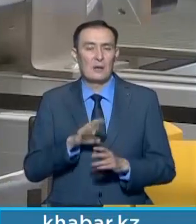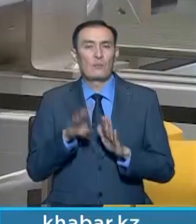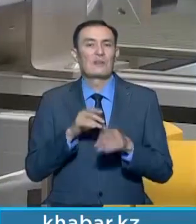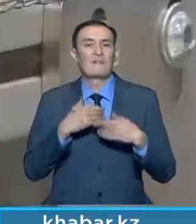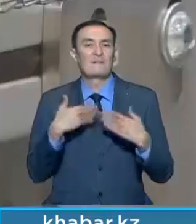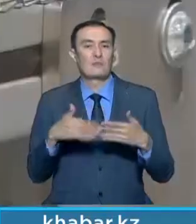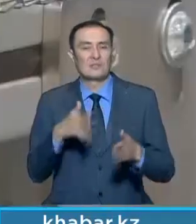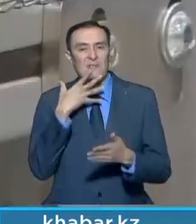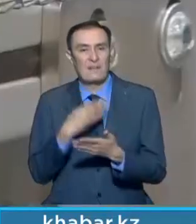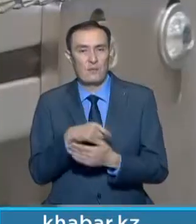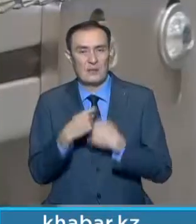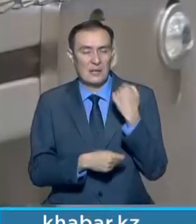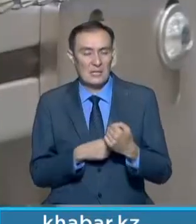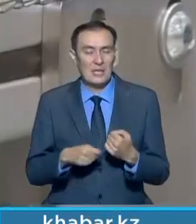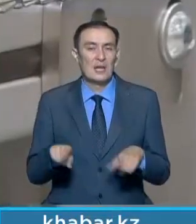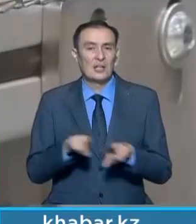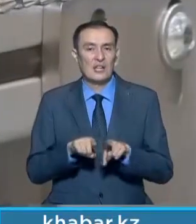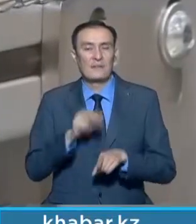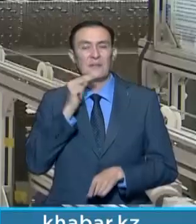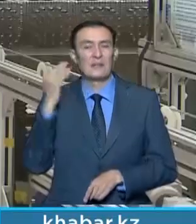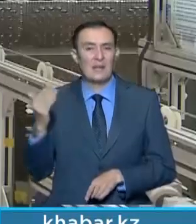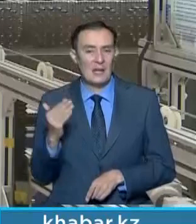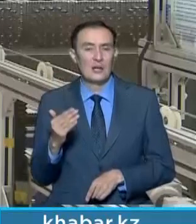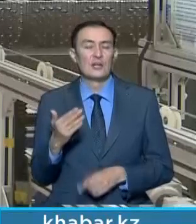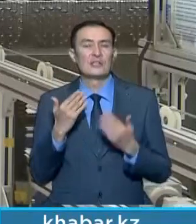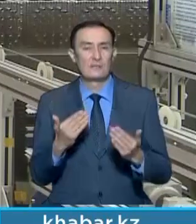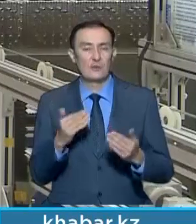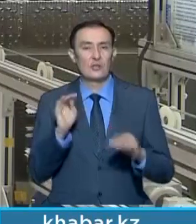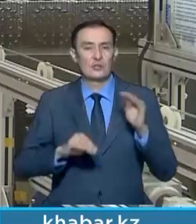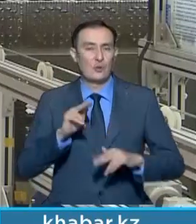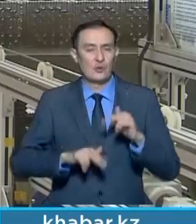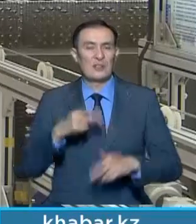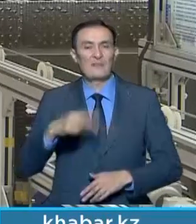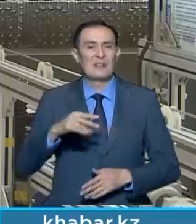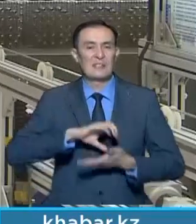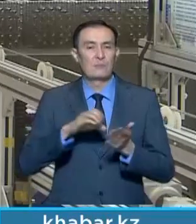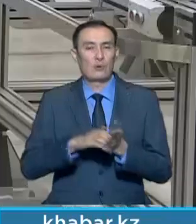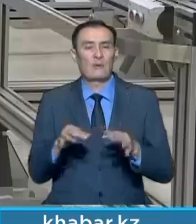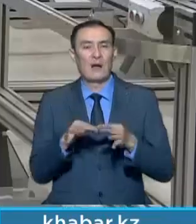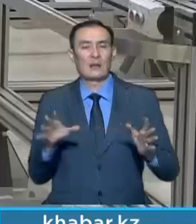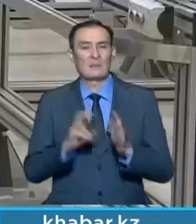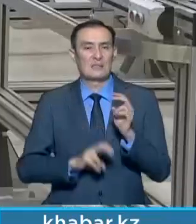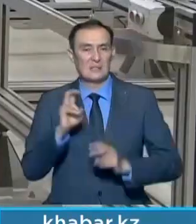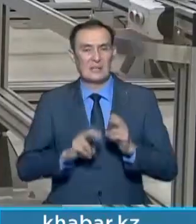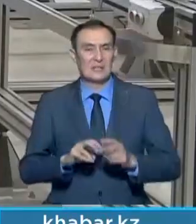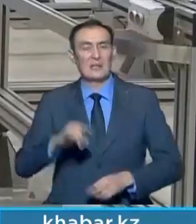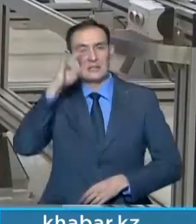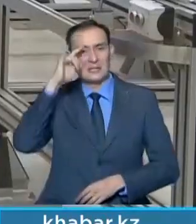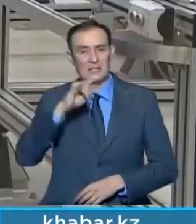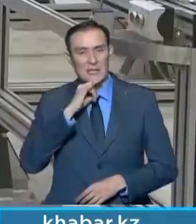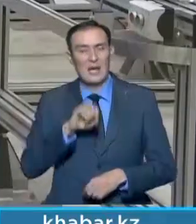выпуск собственного сырья. Ну и параллельно в Китае сегодня сооружают 20 блоков атомных станций. И